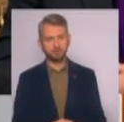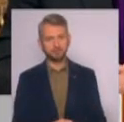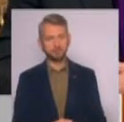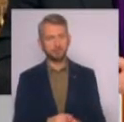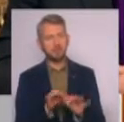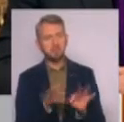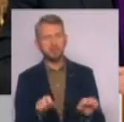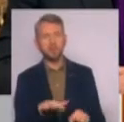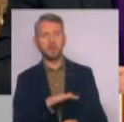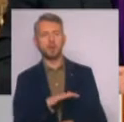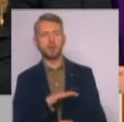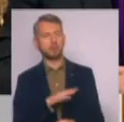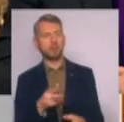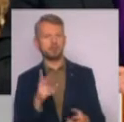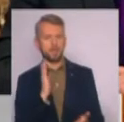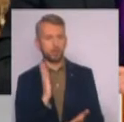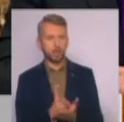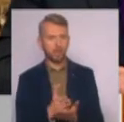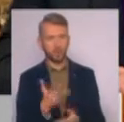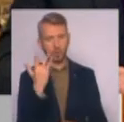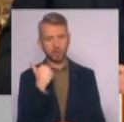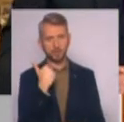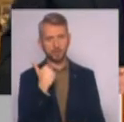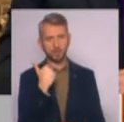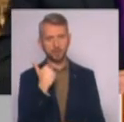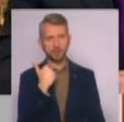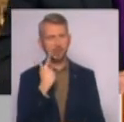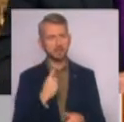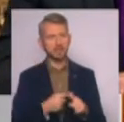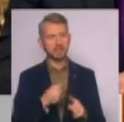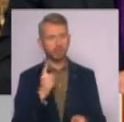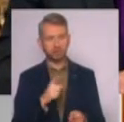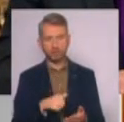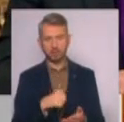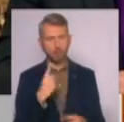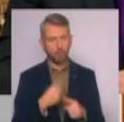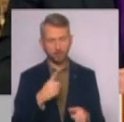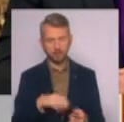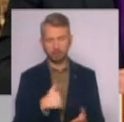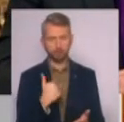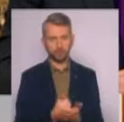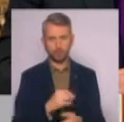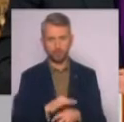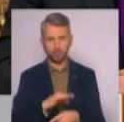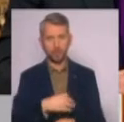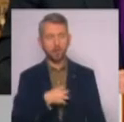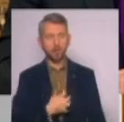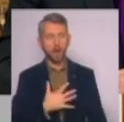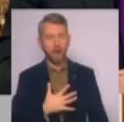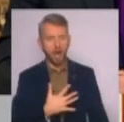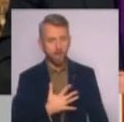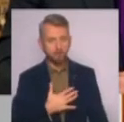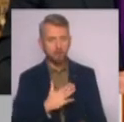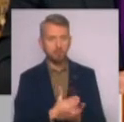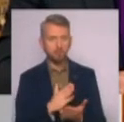бути задишка безпосередньо, коли йде загострення основного процесу, тобто бронхіальна астма